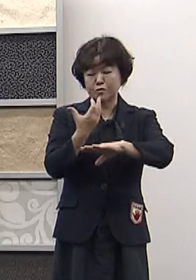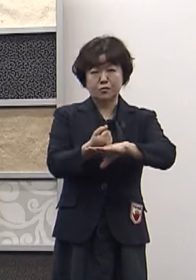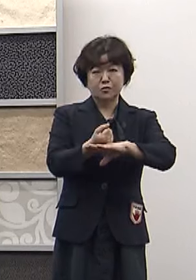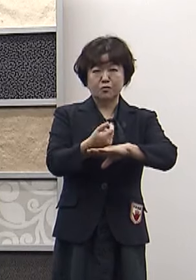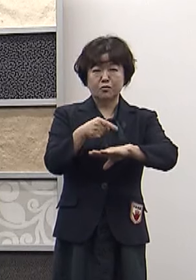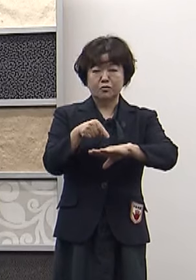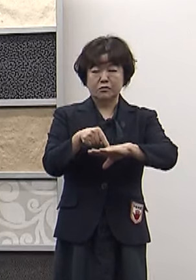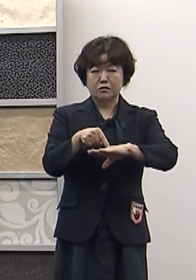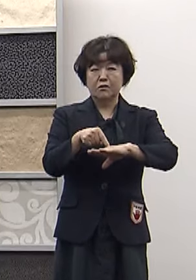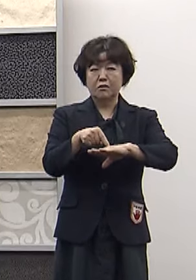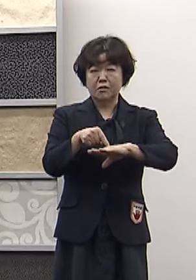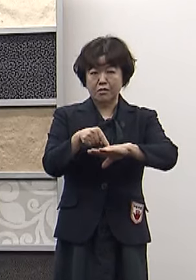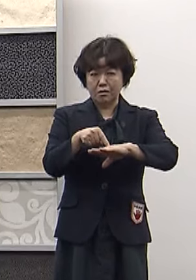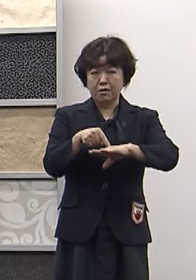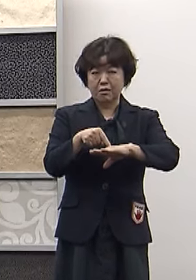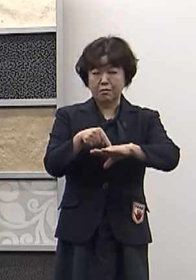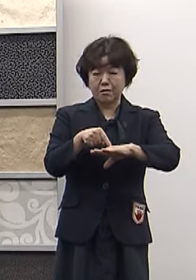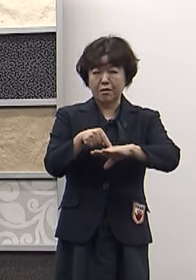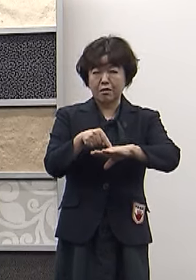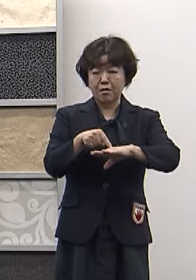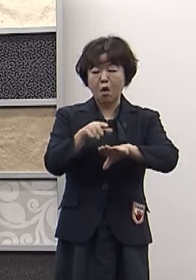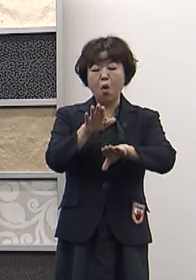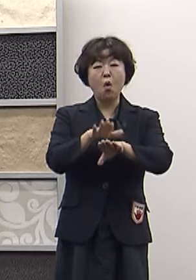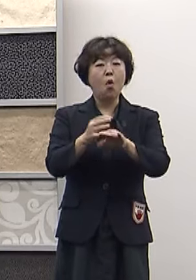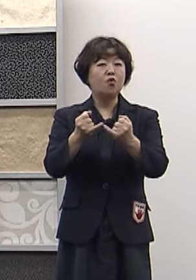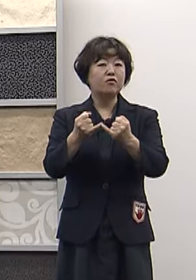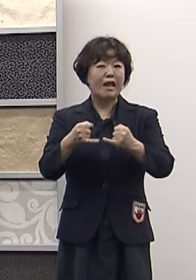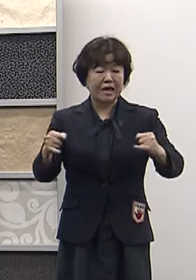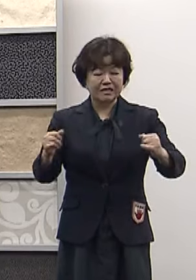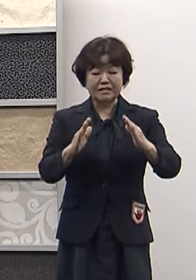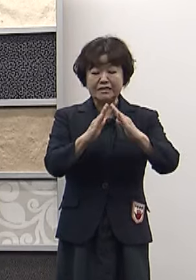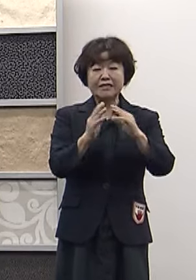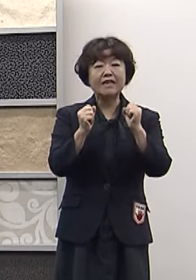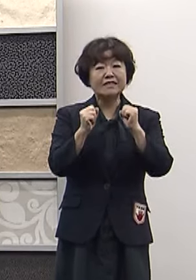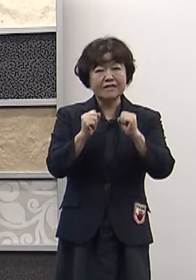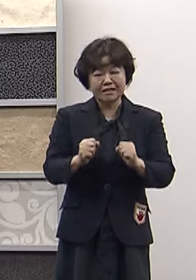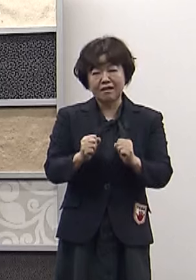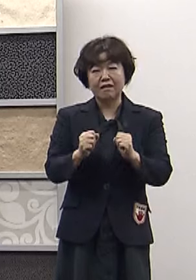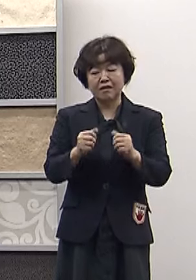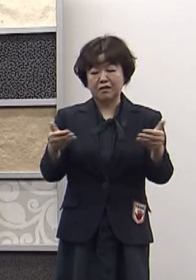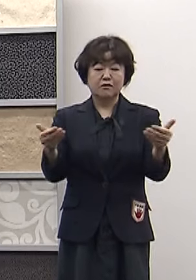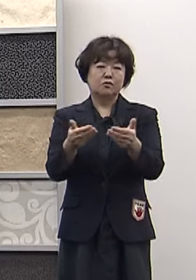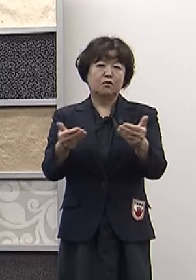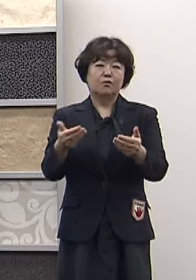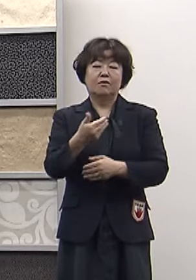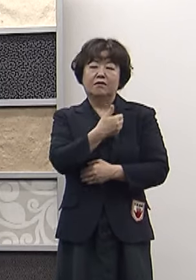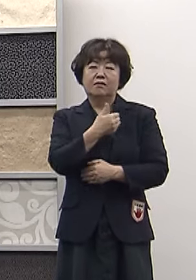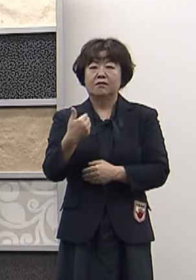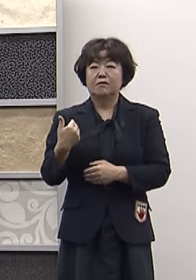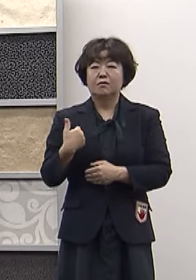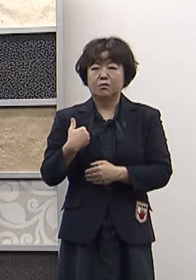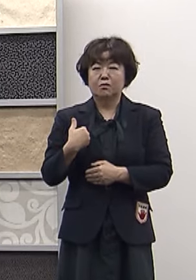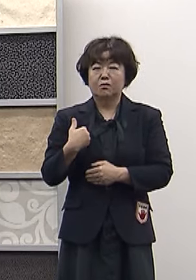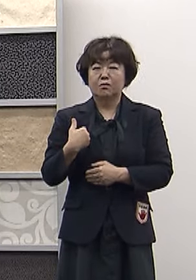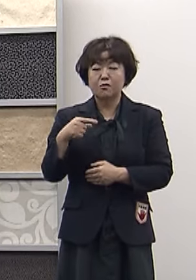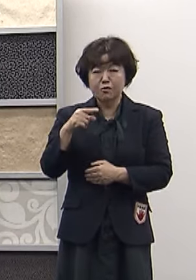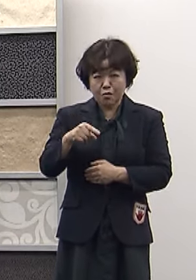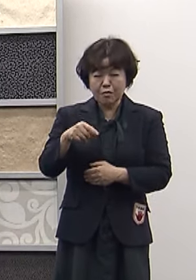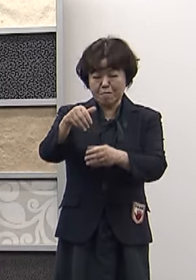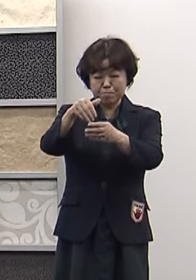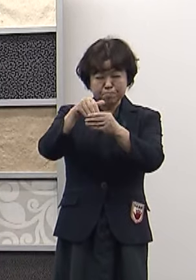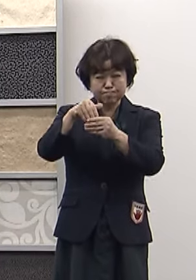て、まあ、ある意味そのオンラインというかですね、そのテレワークででもこう働けるような、働いてしっかりとした給与が